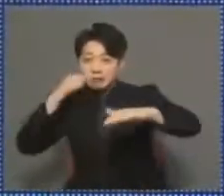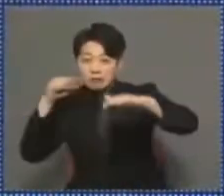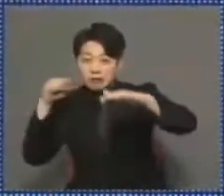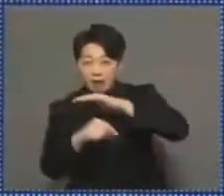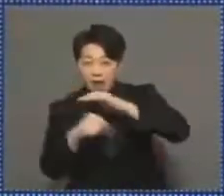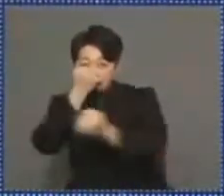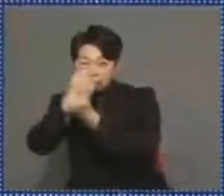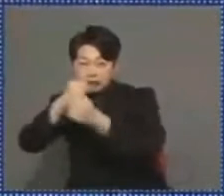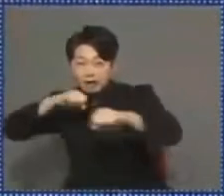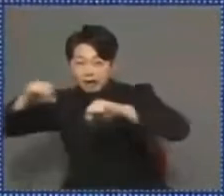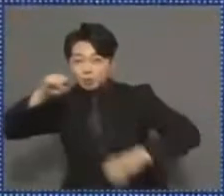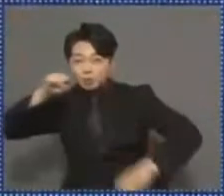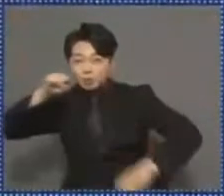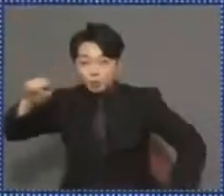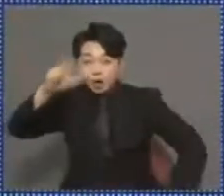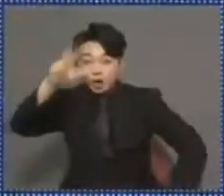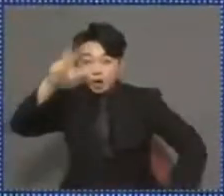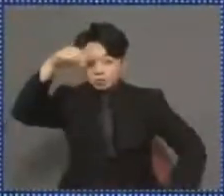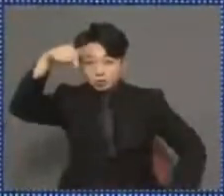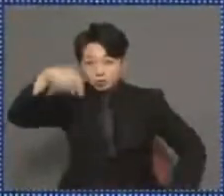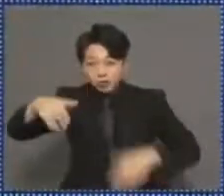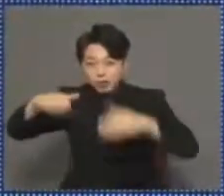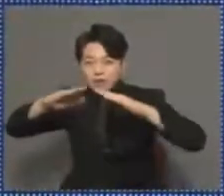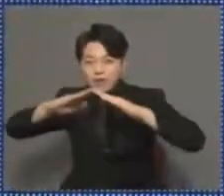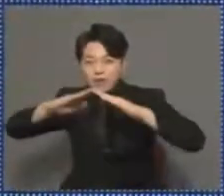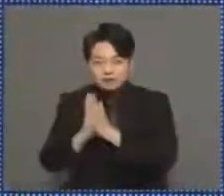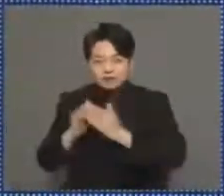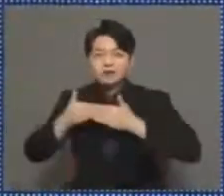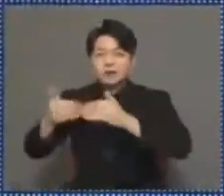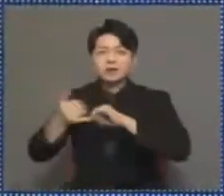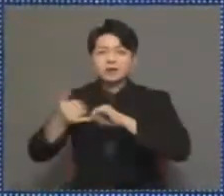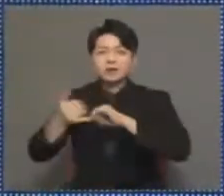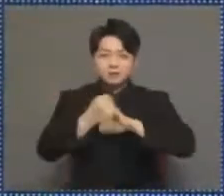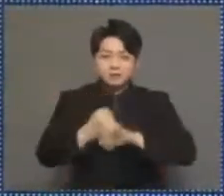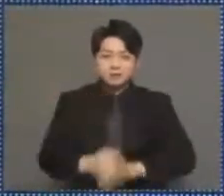있는 경찰국 폐지에 앞장서겠습니다.